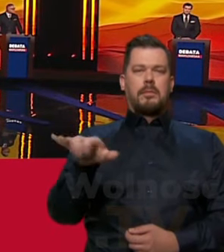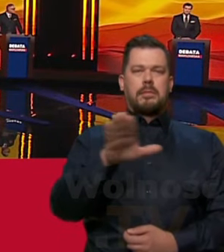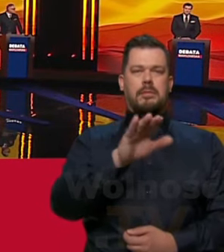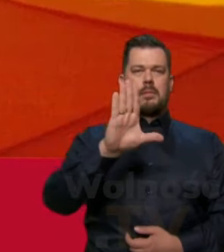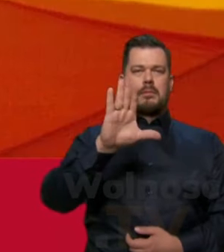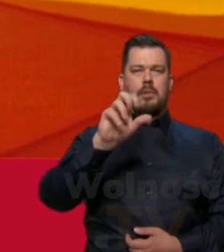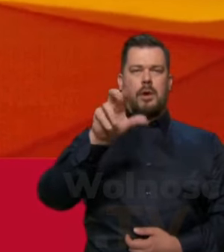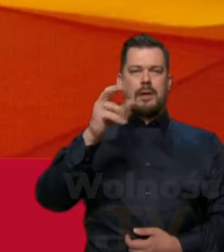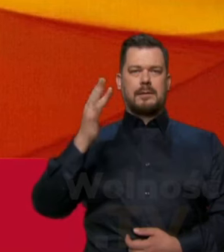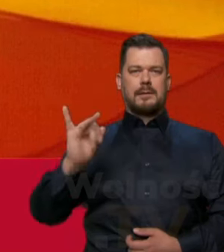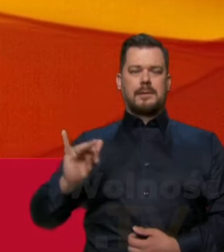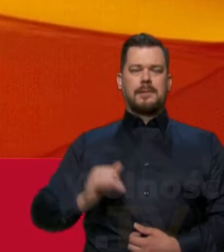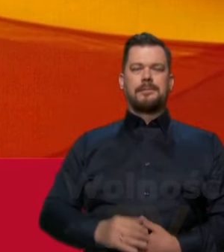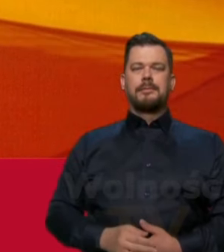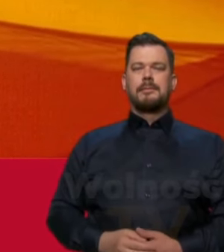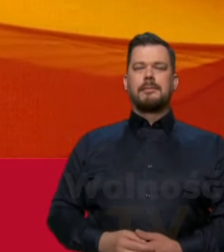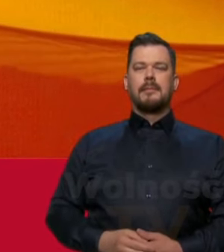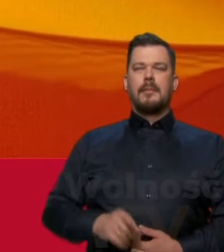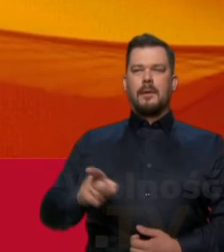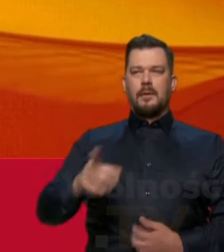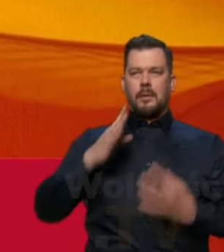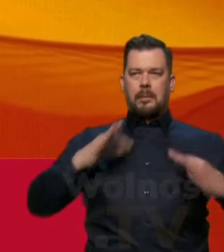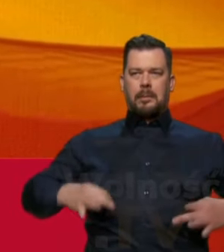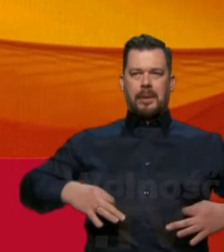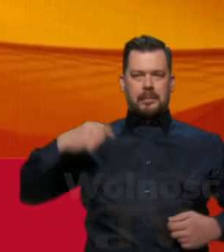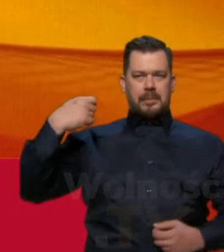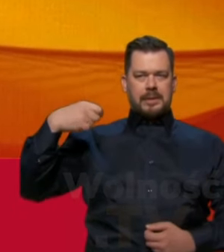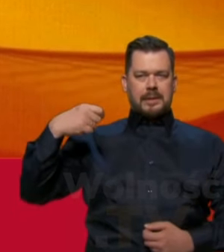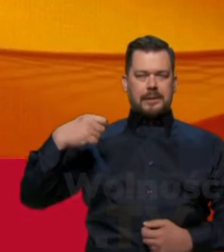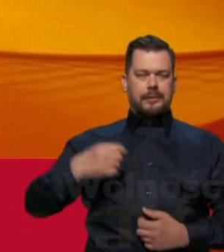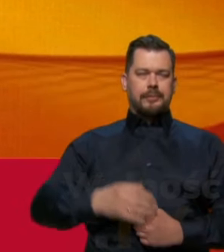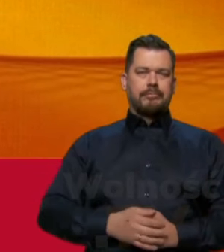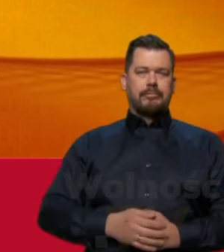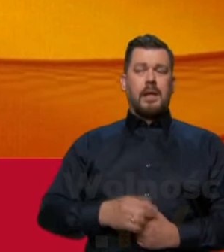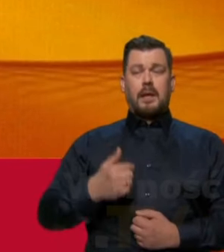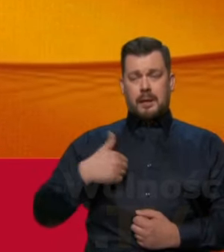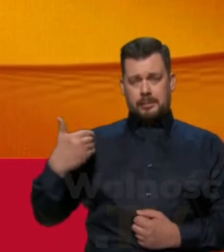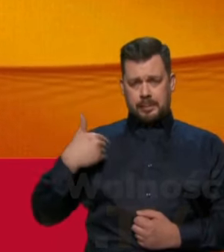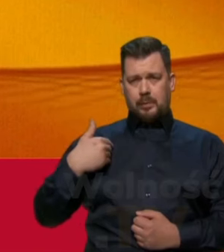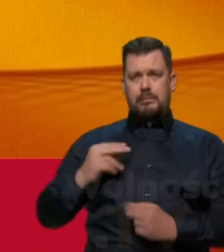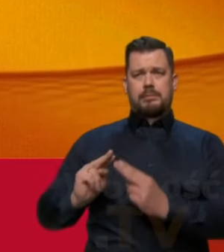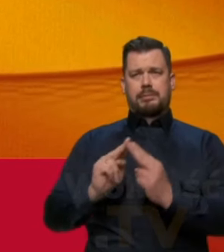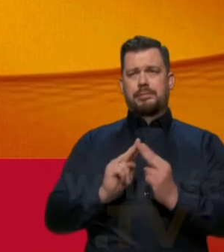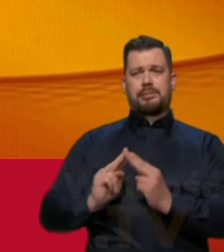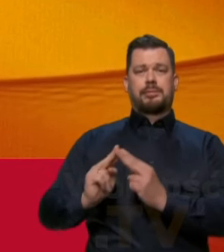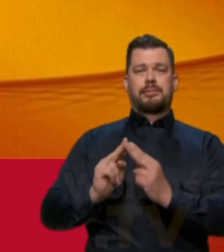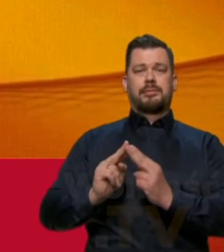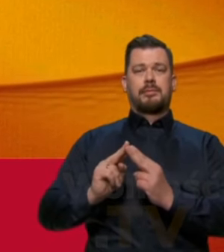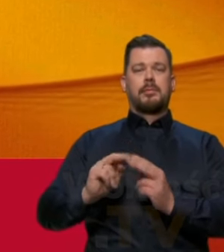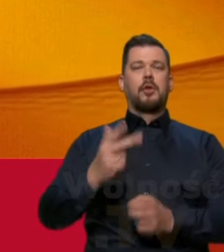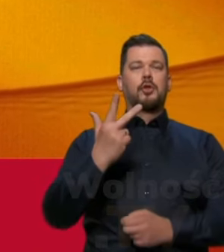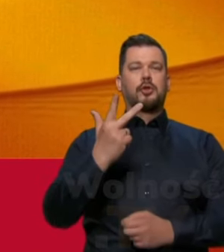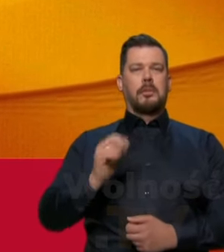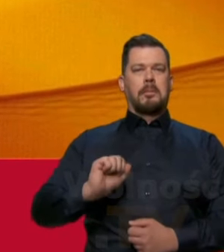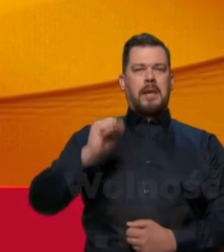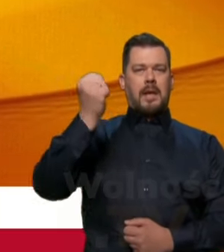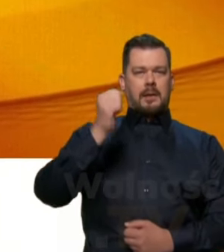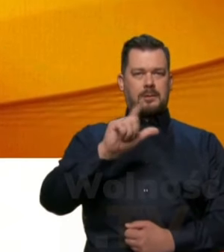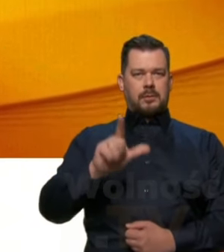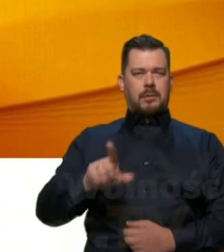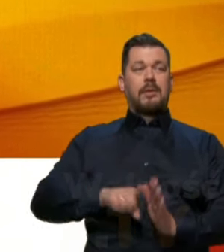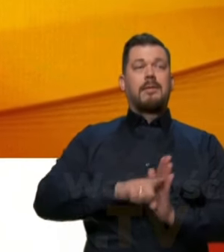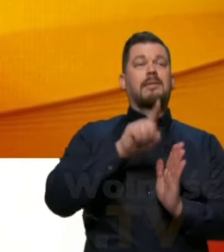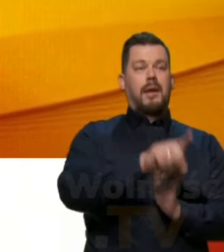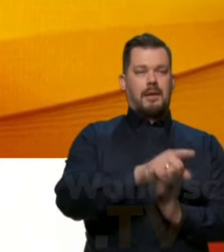Bocheński. Panie prezydencie, oczywiście, że brałem udział w przygotowaniu programu 3 miliardów złotych dla Warszawy